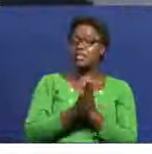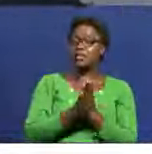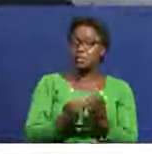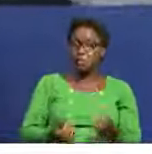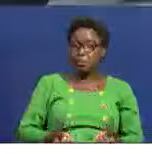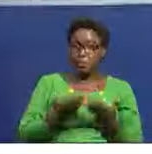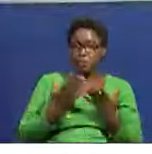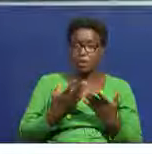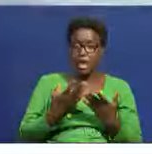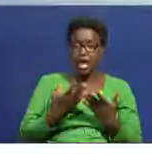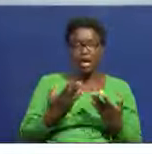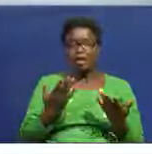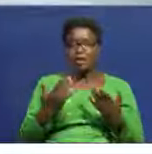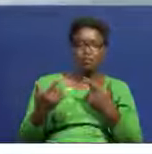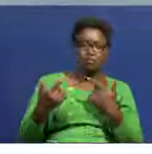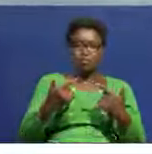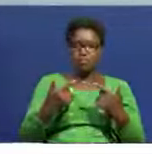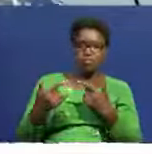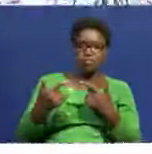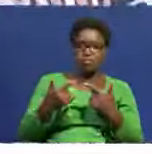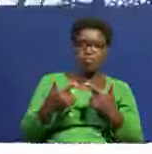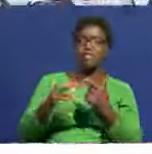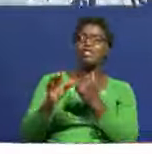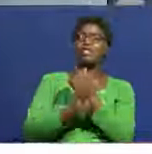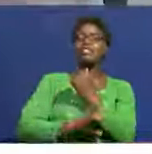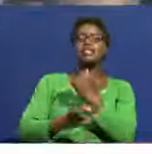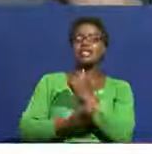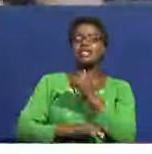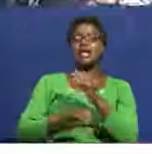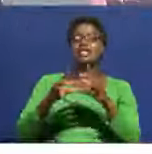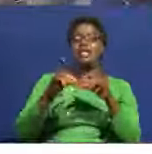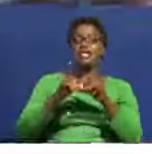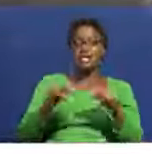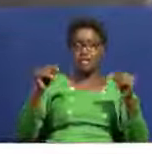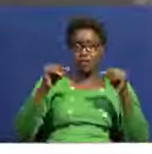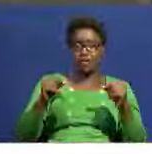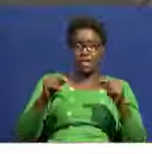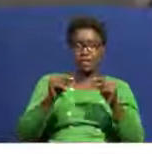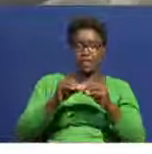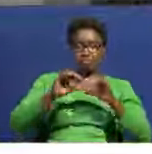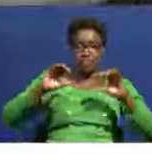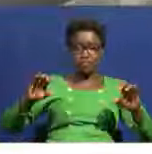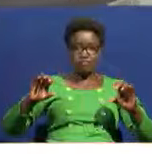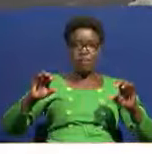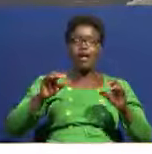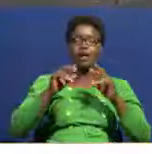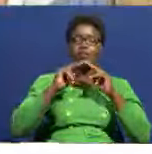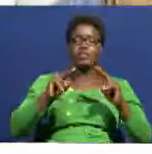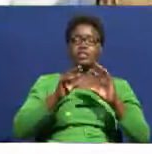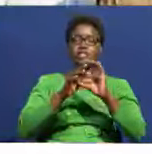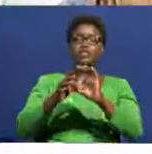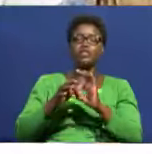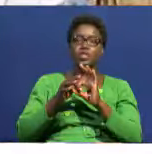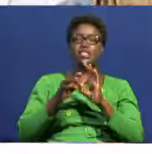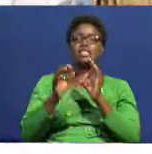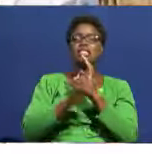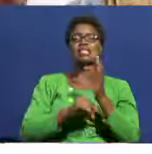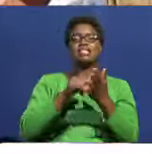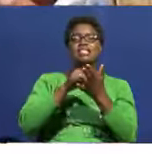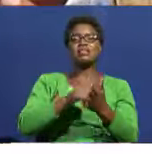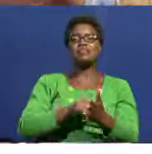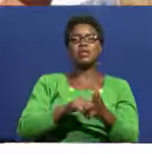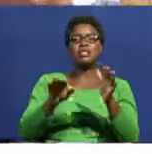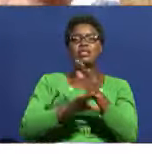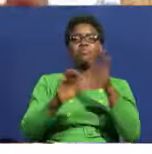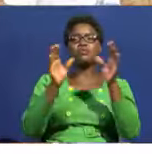country. The senators cautioned leaders against making statements that can polarize and destabilize peace and unity in the country. Kuwa makamu